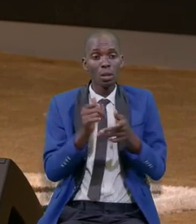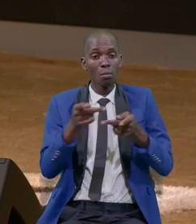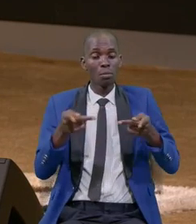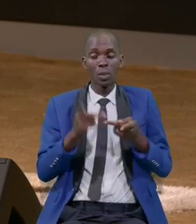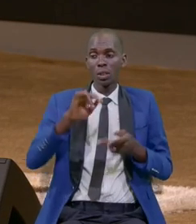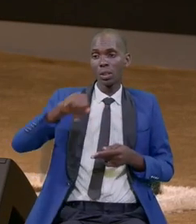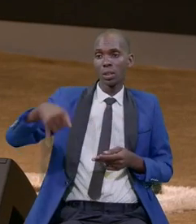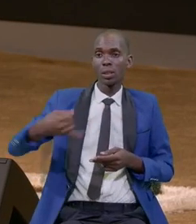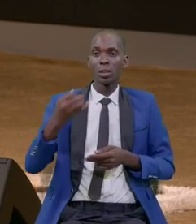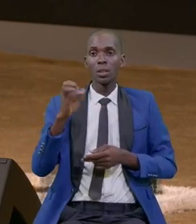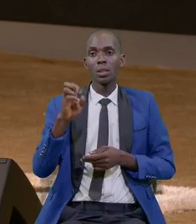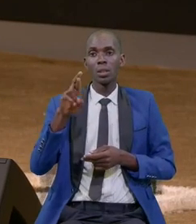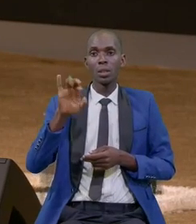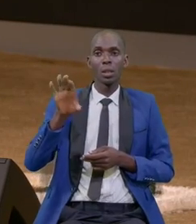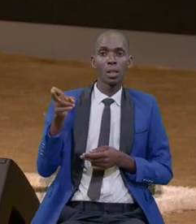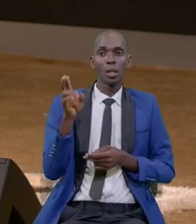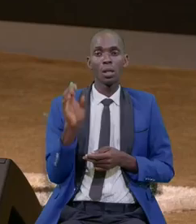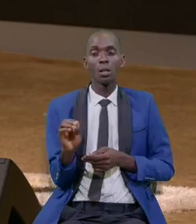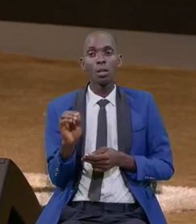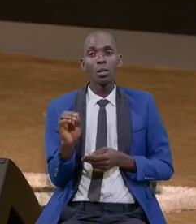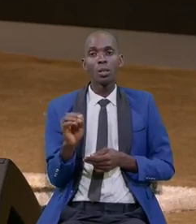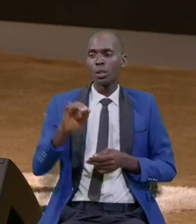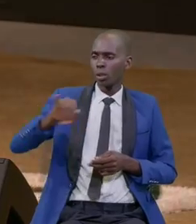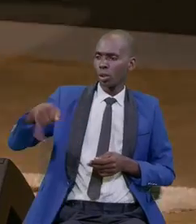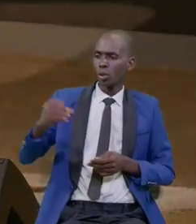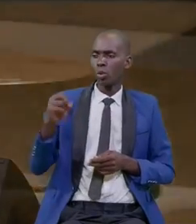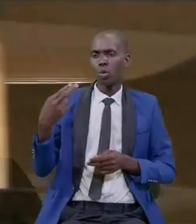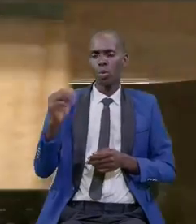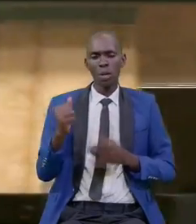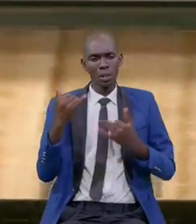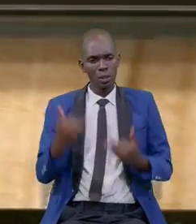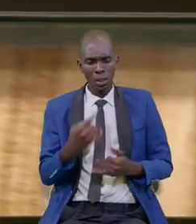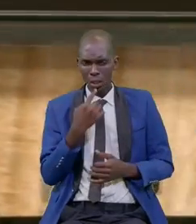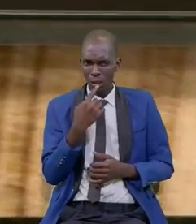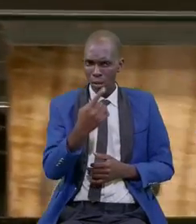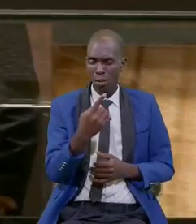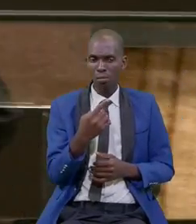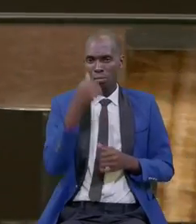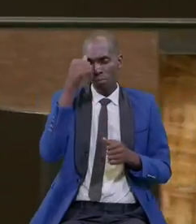lorsqu'ils étaient venus détruire Jéricho. Josué a dit